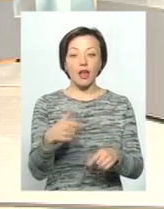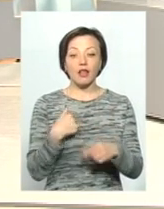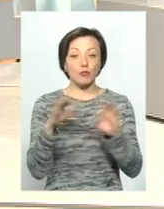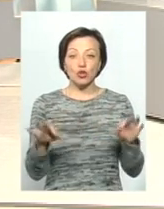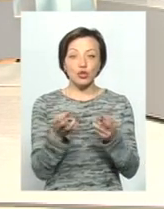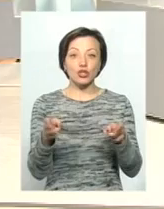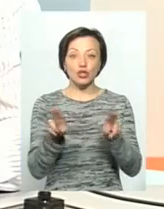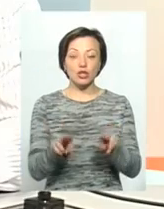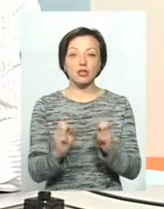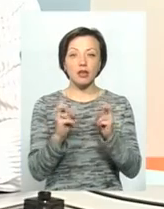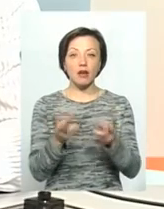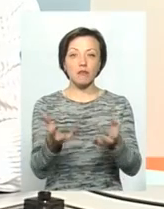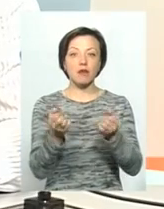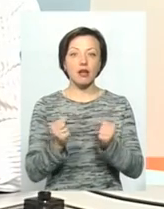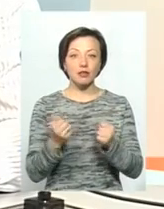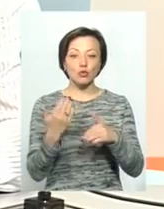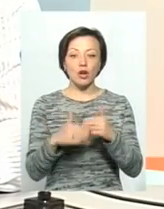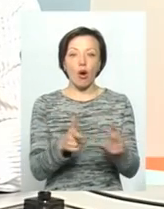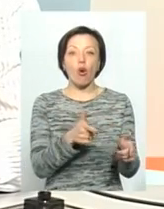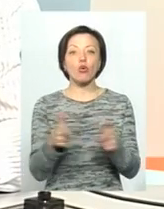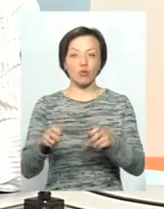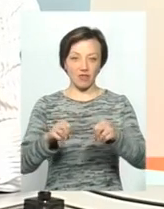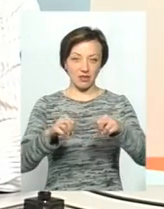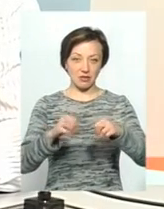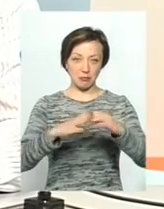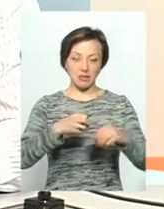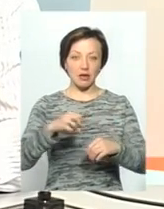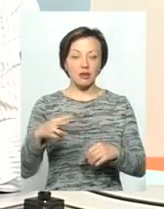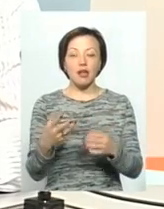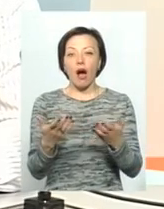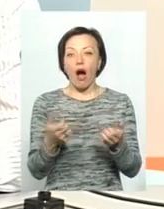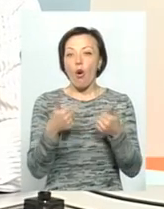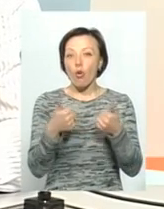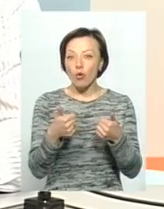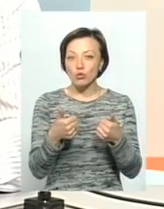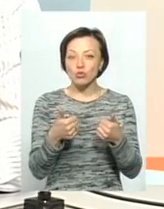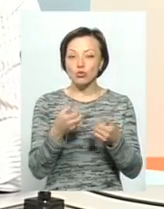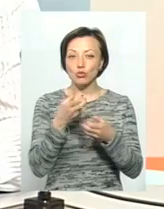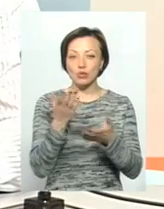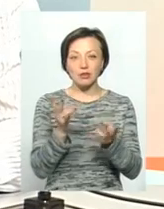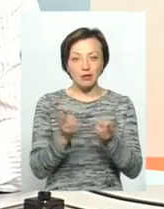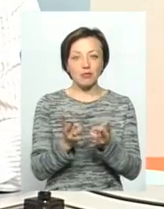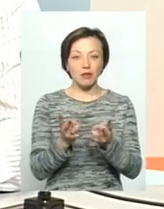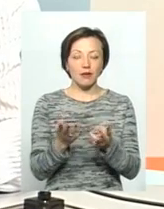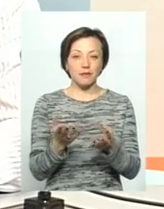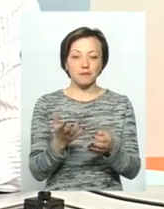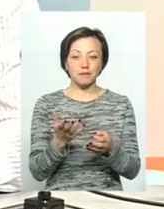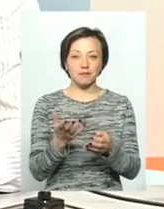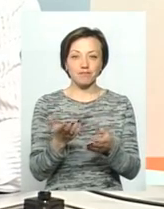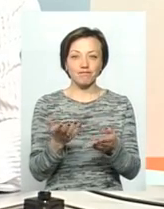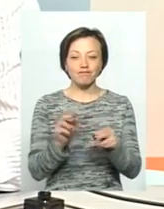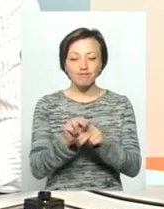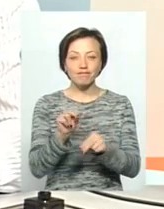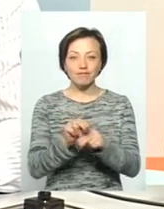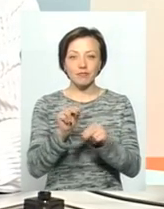лишається, як брати вже фахівців, а, ну, з фахівцями на сьогоднішній день треба їх вирощувати. І от тут